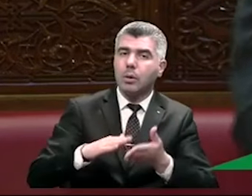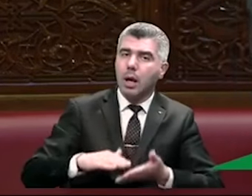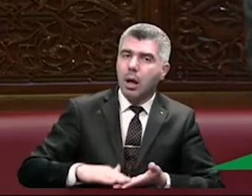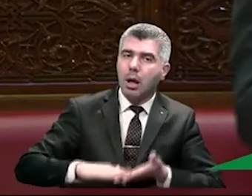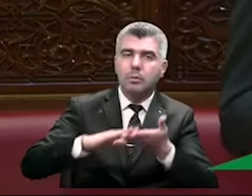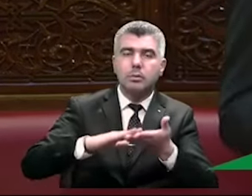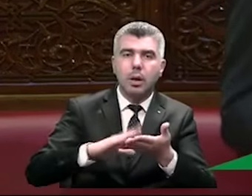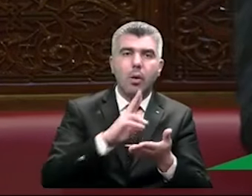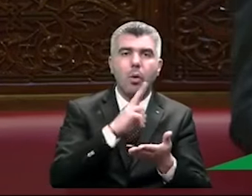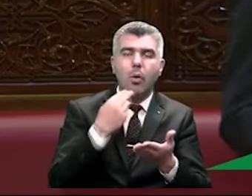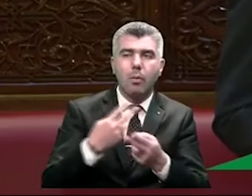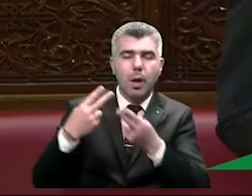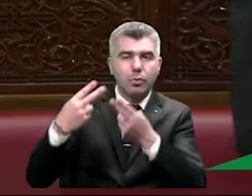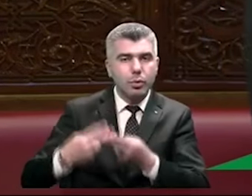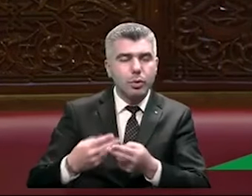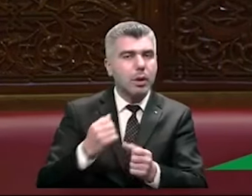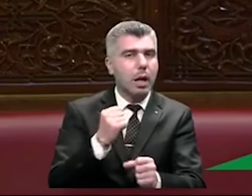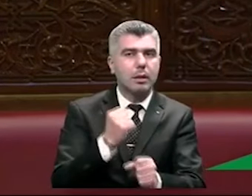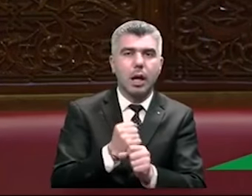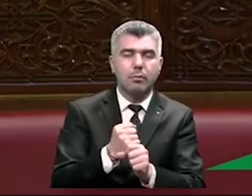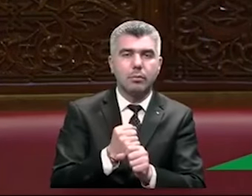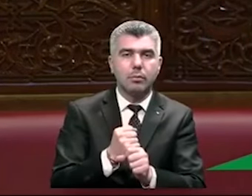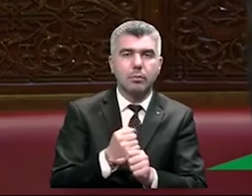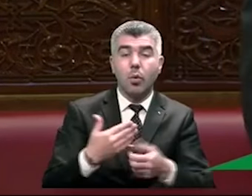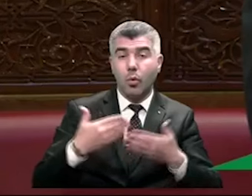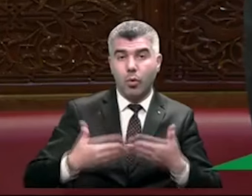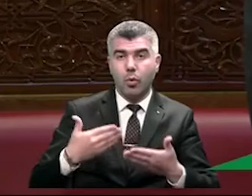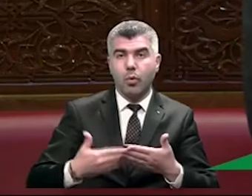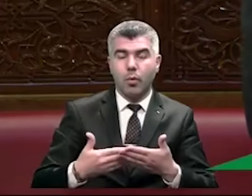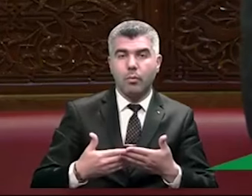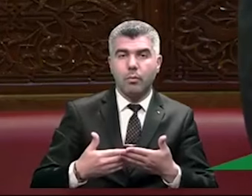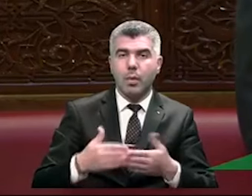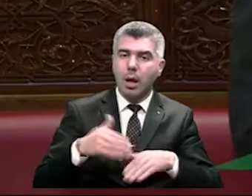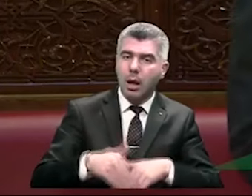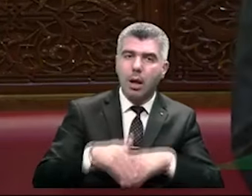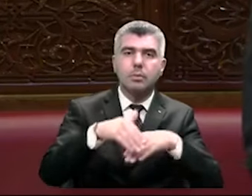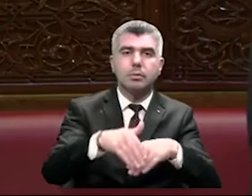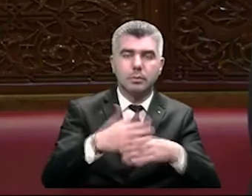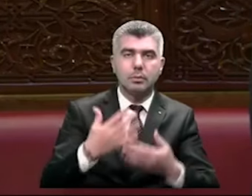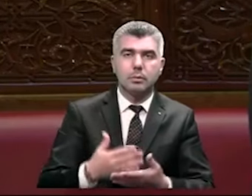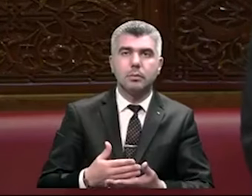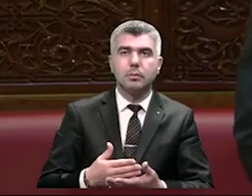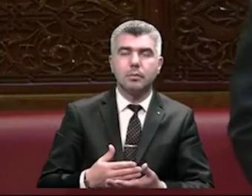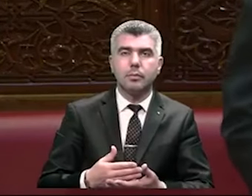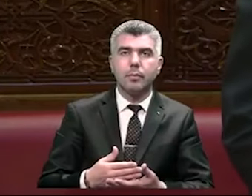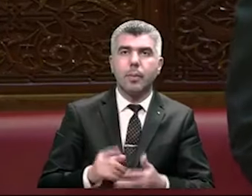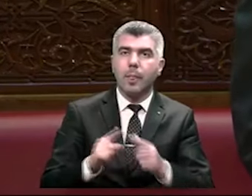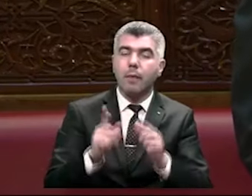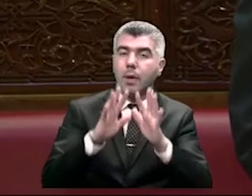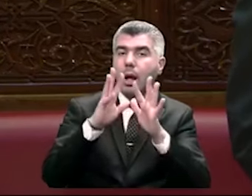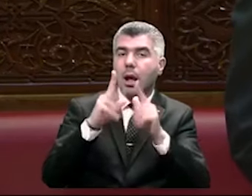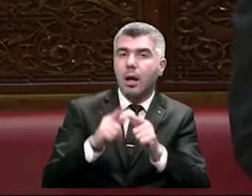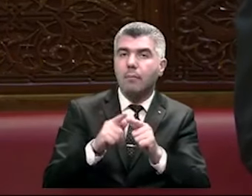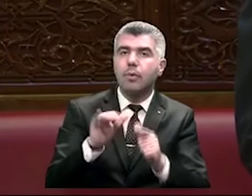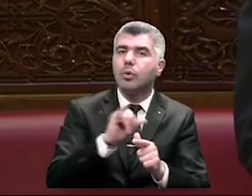وكل حكومه كتجي وكتخدم اليوم اليوم خدينا بزما الامور نعطيكم الارقام اللي